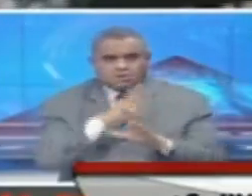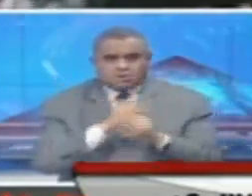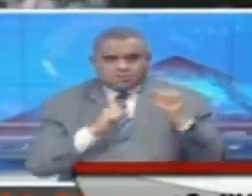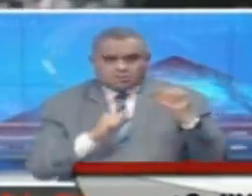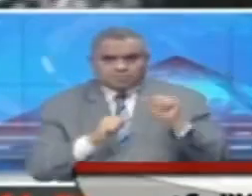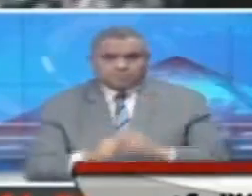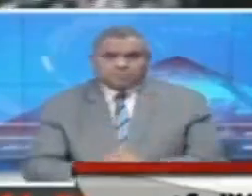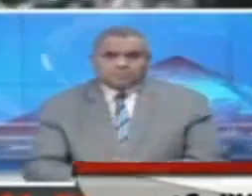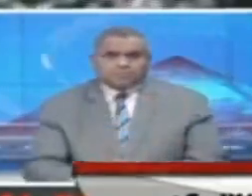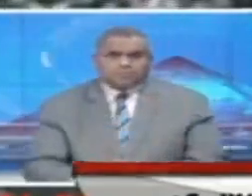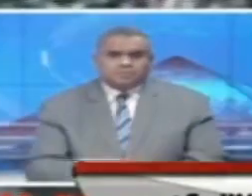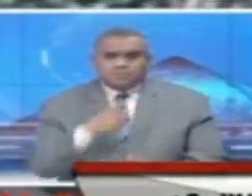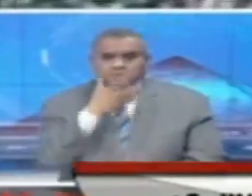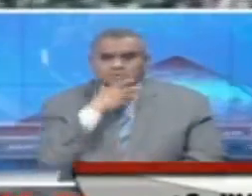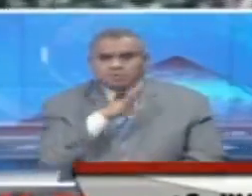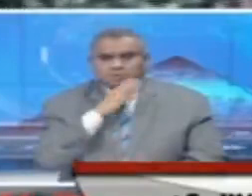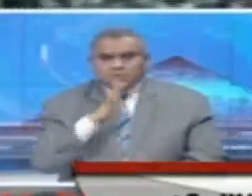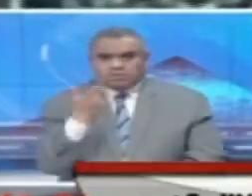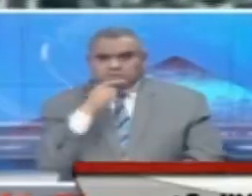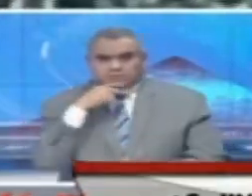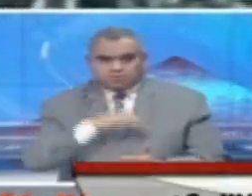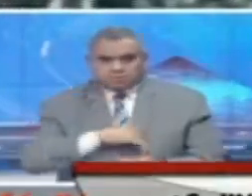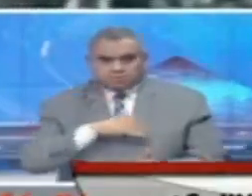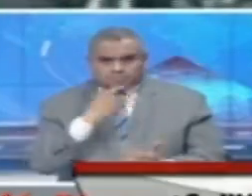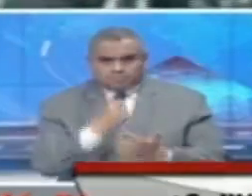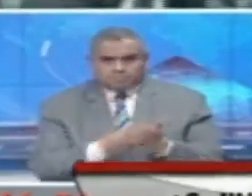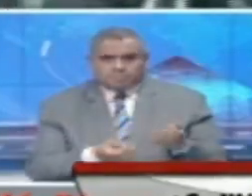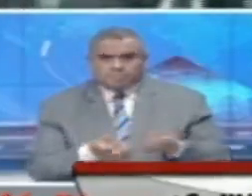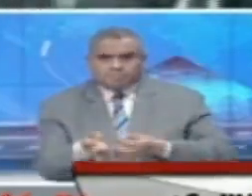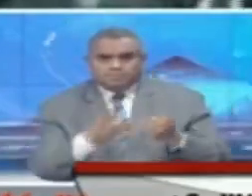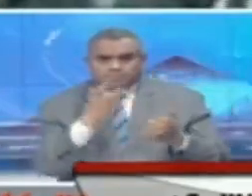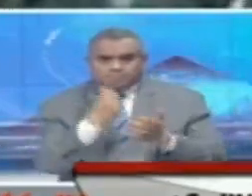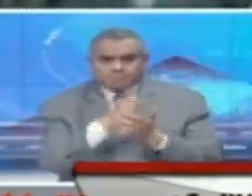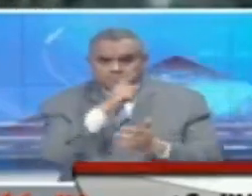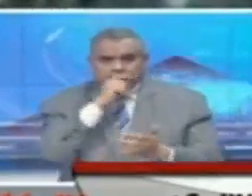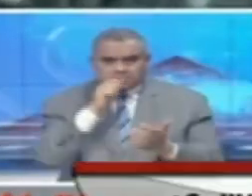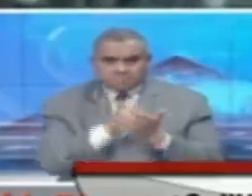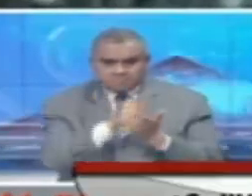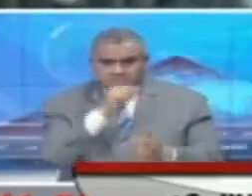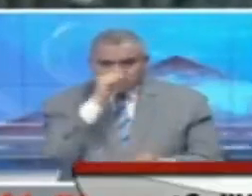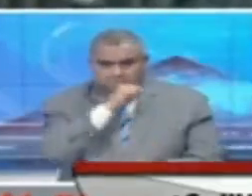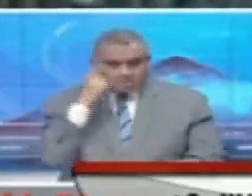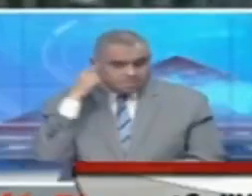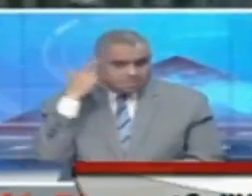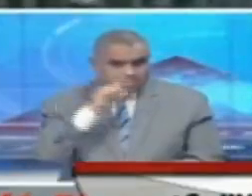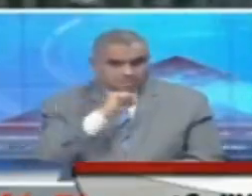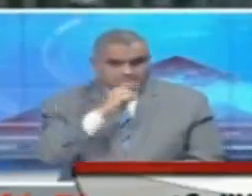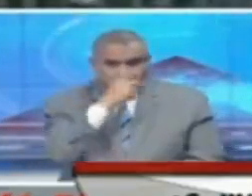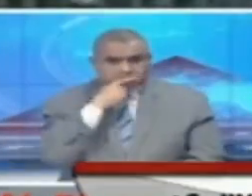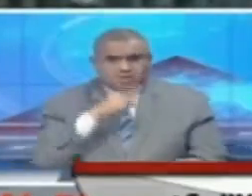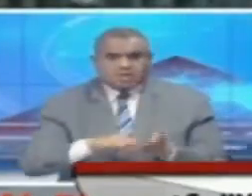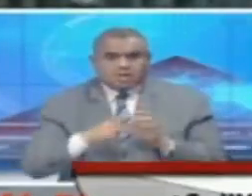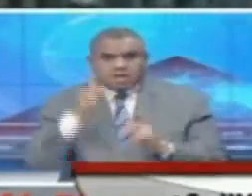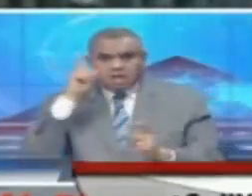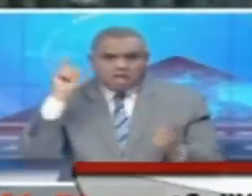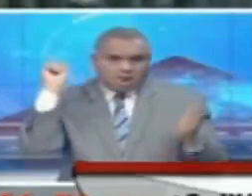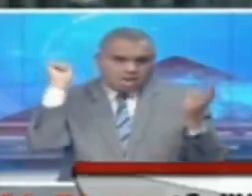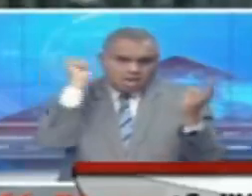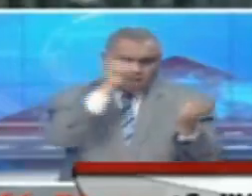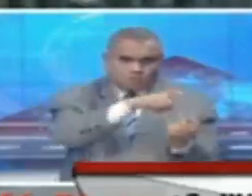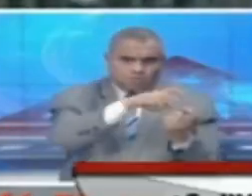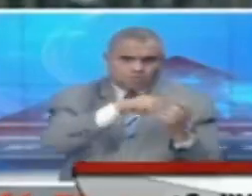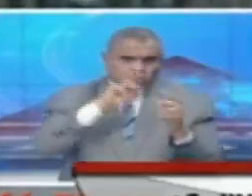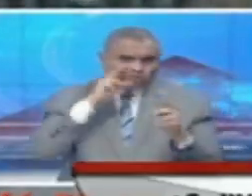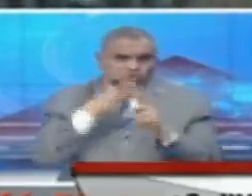دينا وشوهتوه، وعلى مقاسكم رحتوا فصلتوه. الانتقام مش بس من المظلوم، ده ربنا ليه انتقام